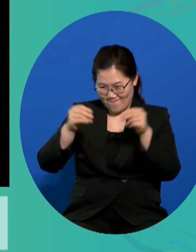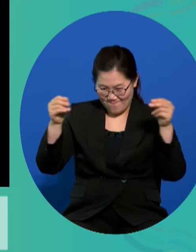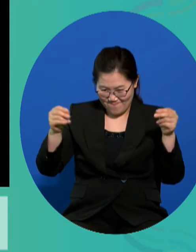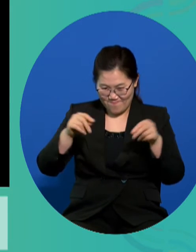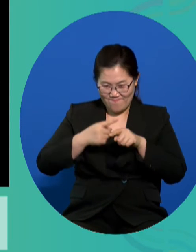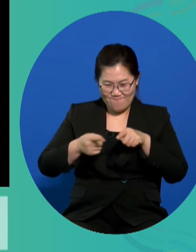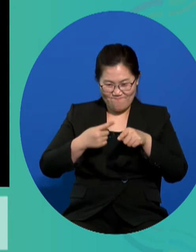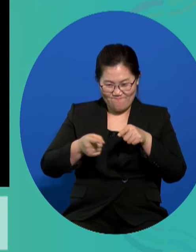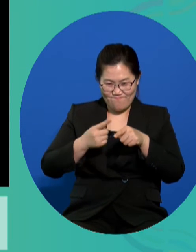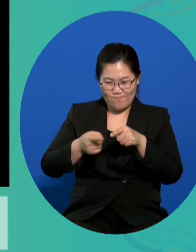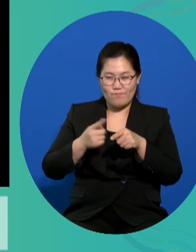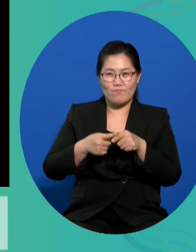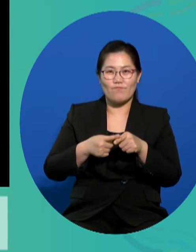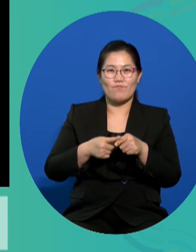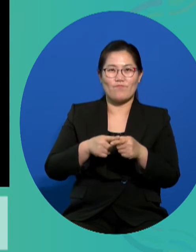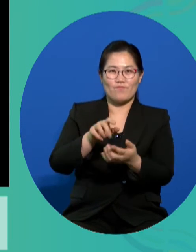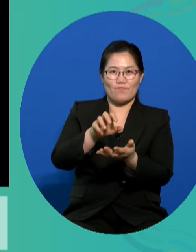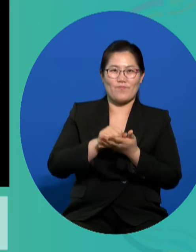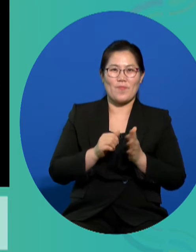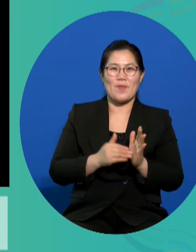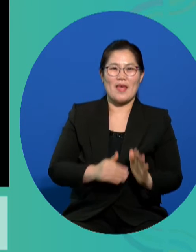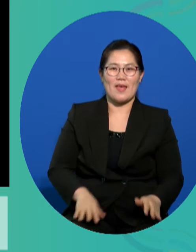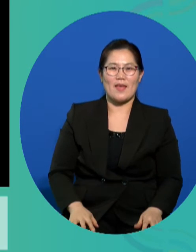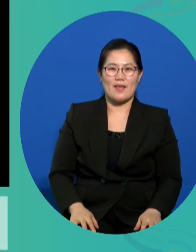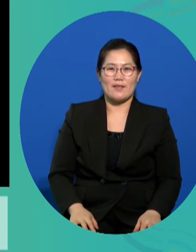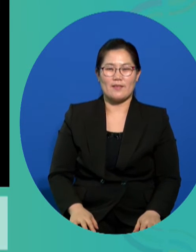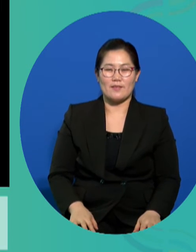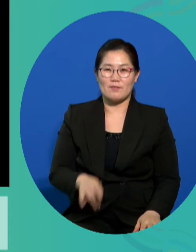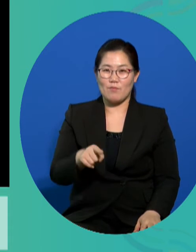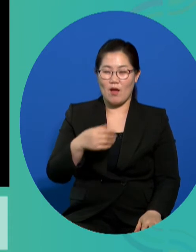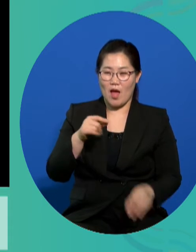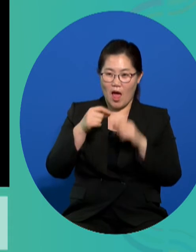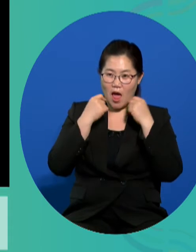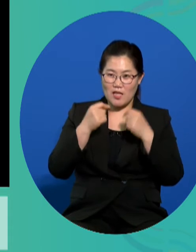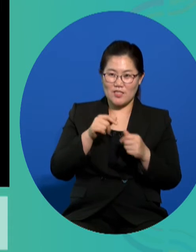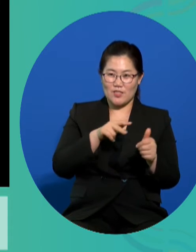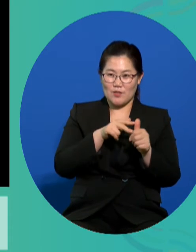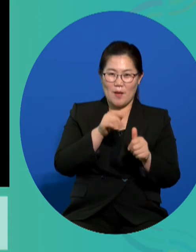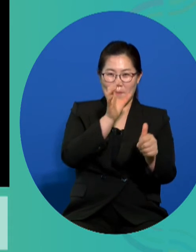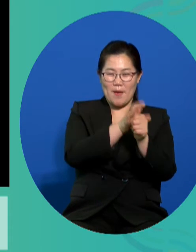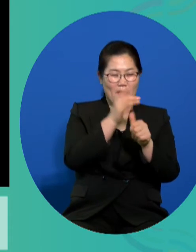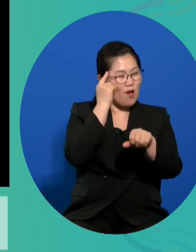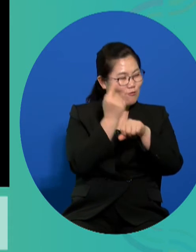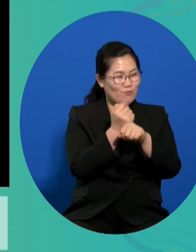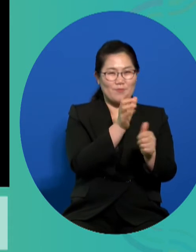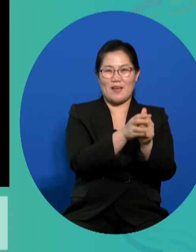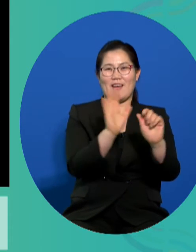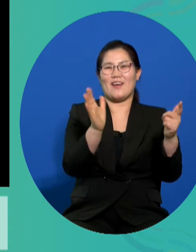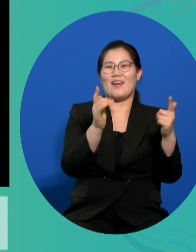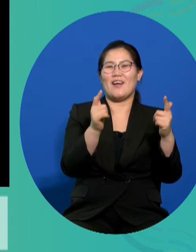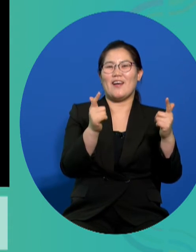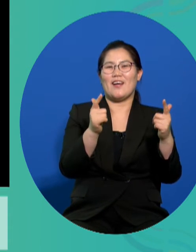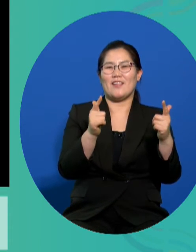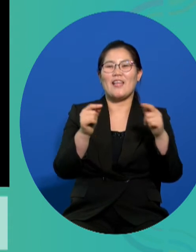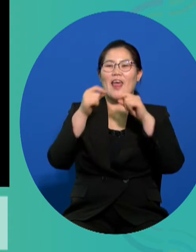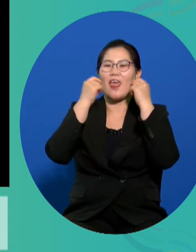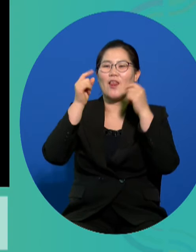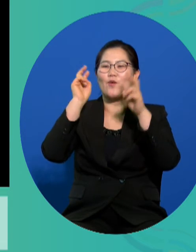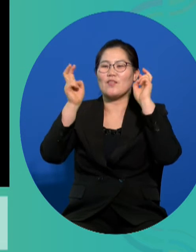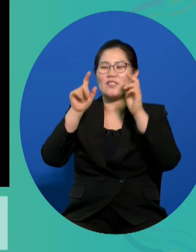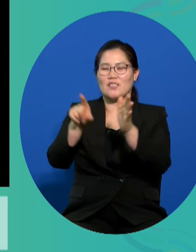아니면 경제적 파급 효과를 분석한 게 아니라 모 신용회사에서 신용카드 쓴 그 비용만을 그 기간